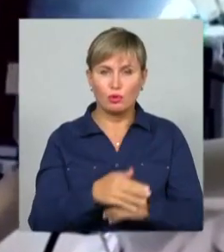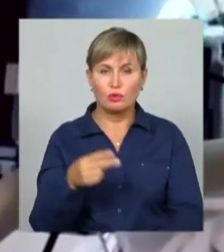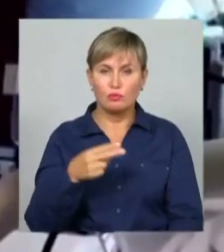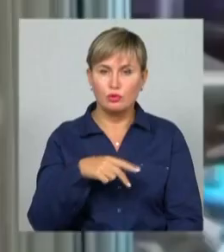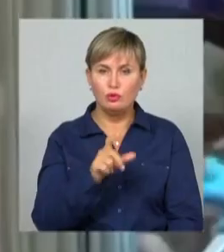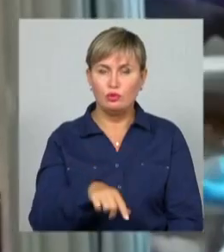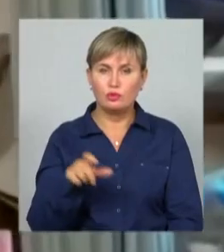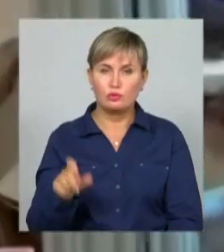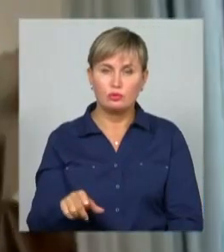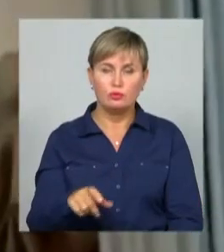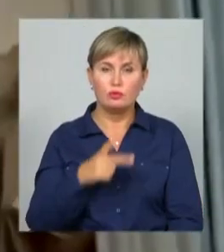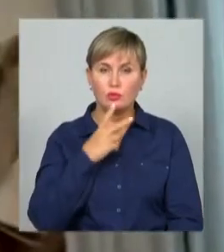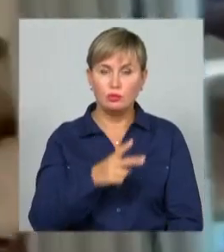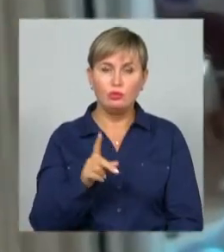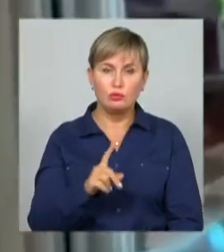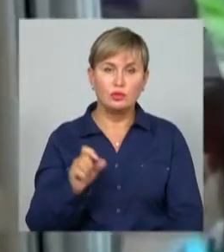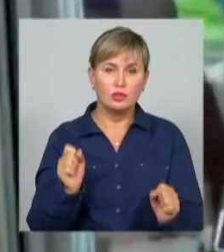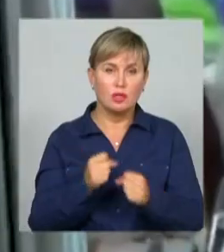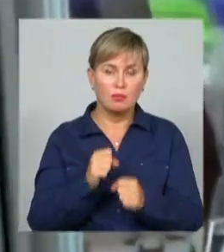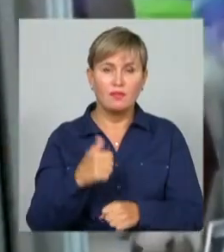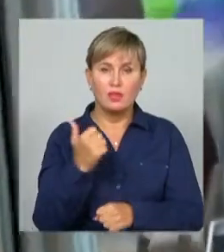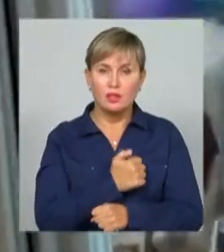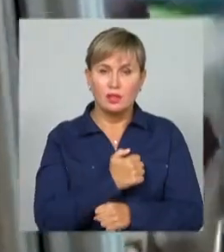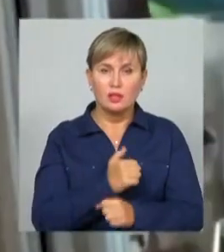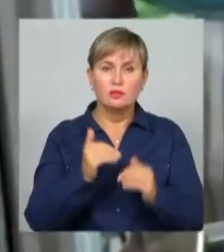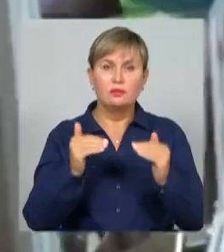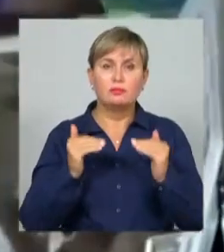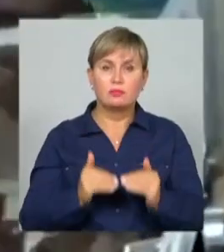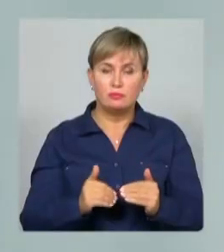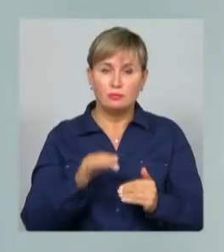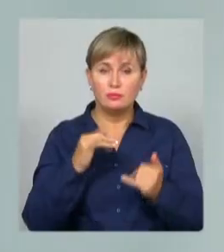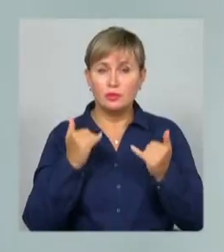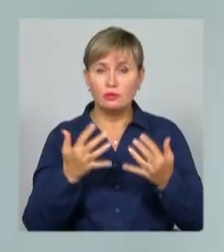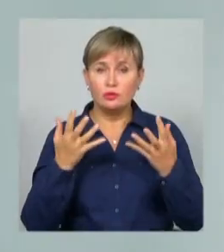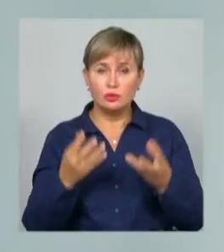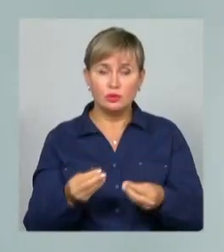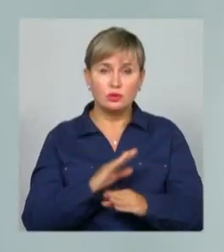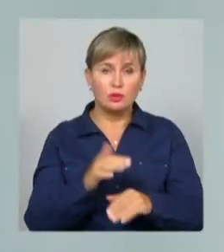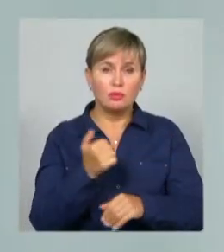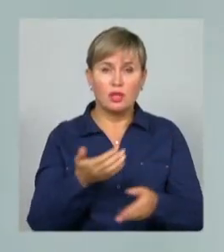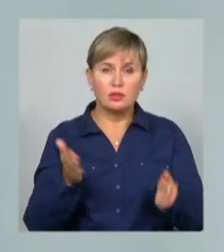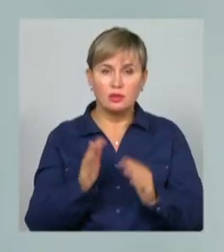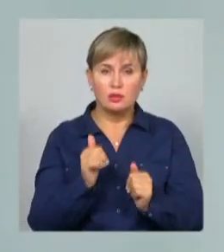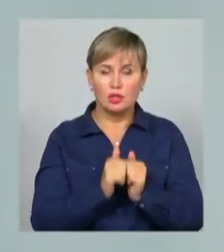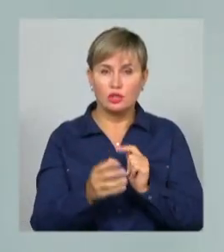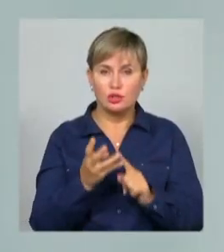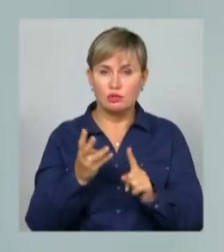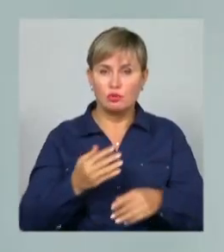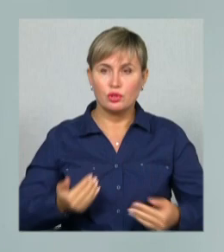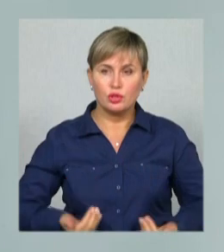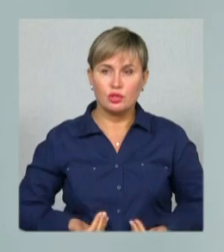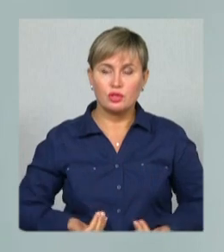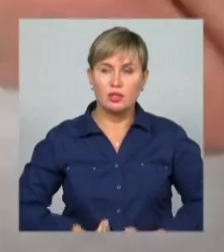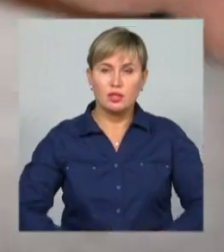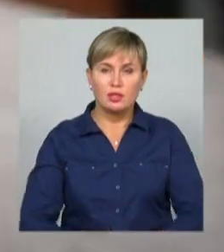2000 человек. Отмечается, что темпы вакцинации в США заметно снизились, и на сегодняшний день непривитым остается каждый четвертый